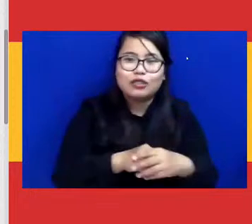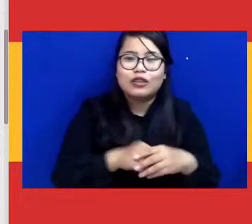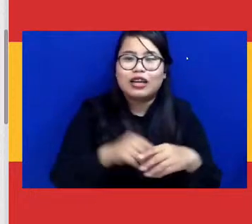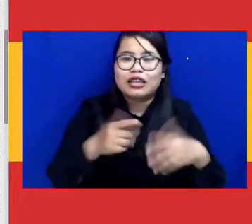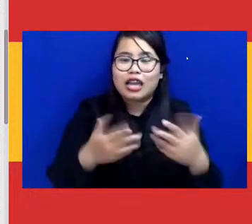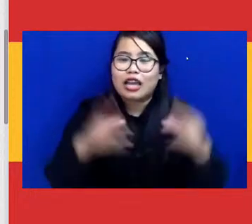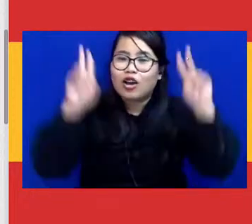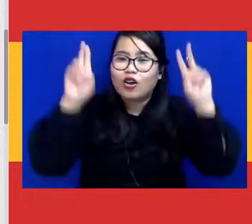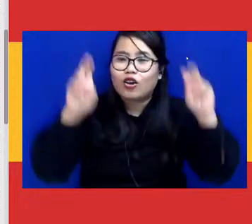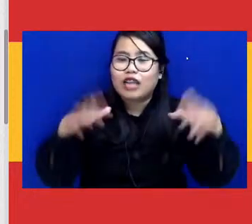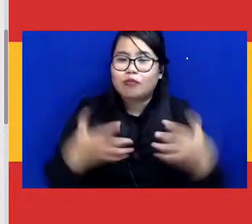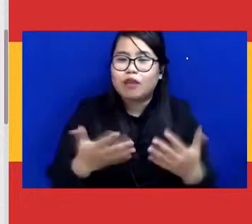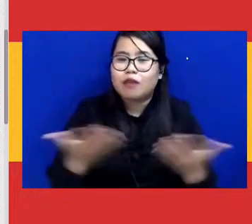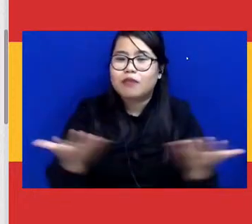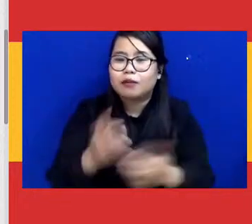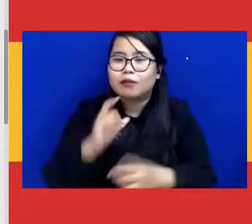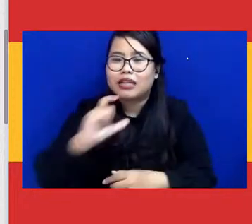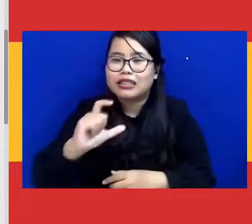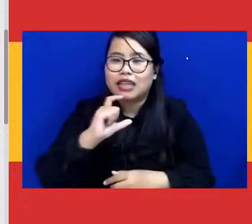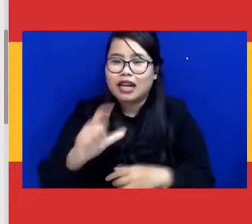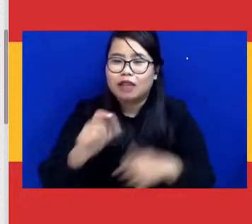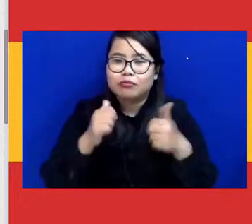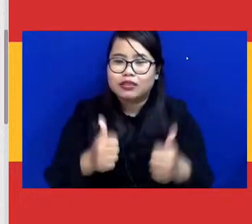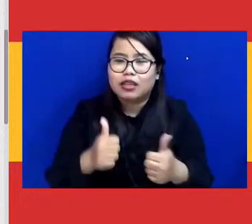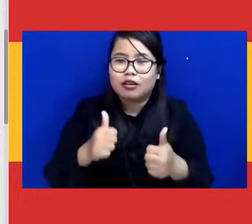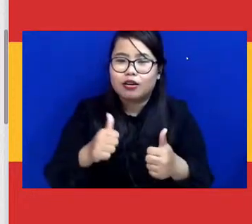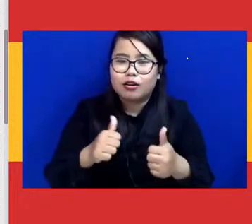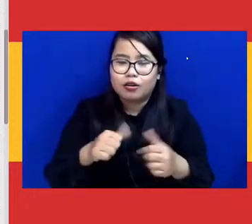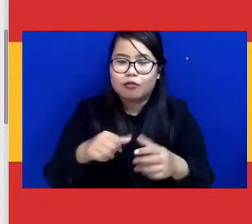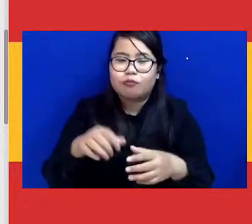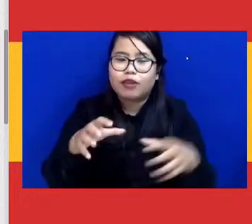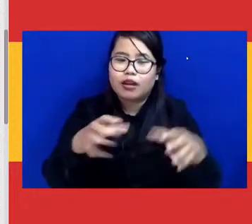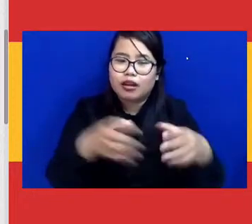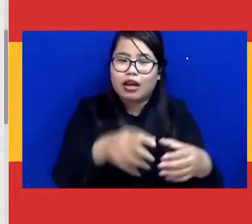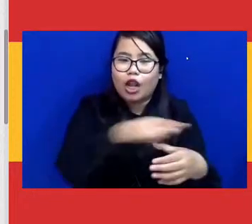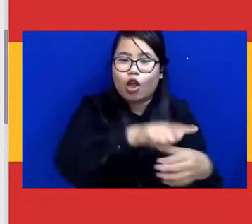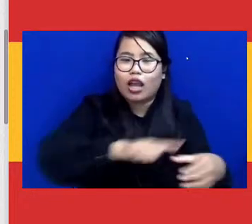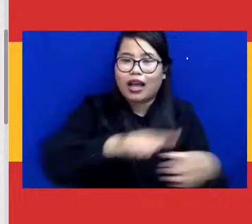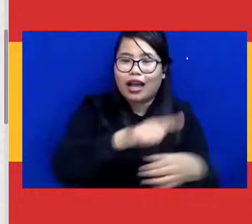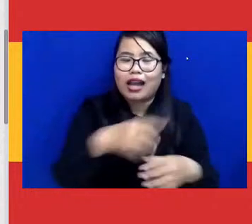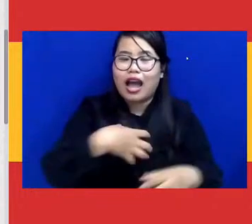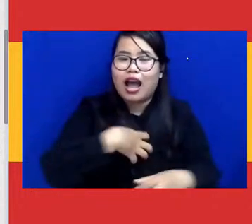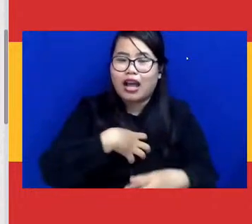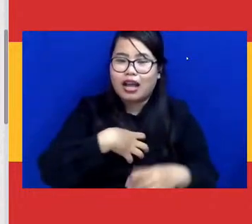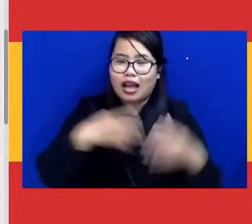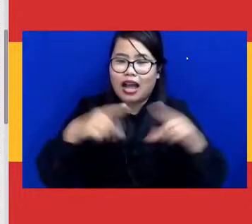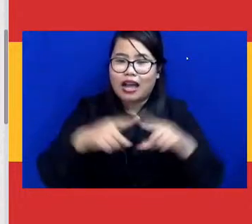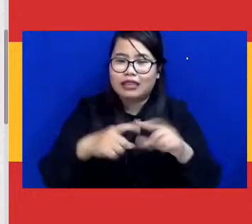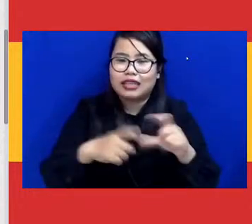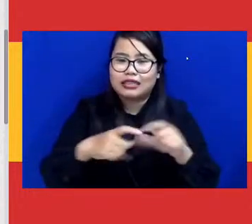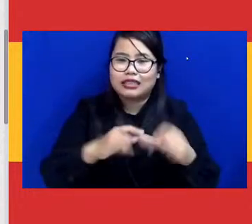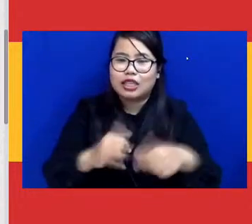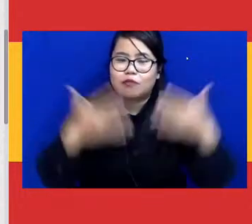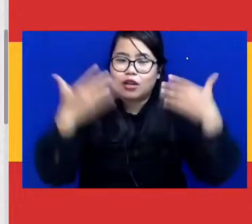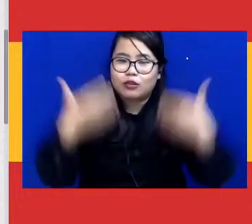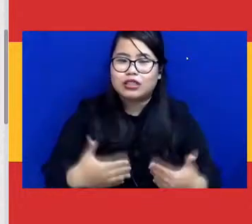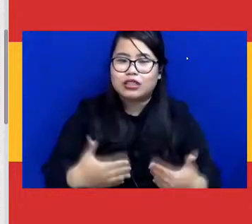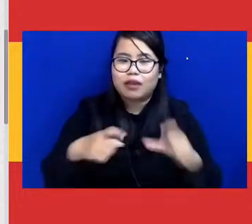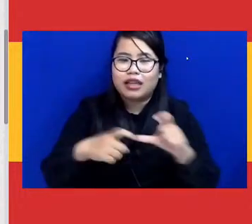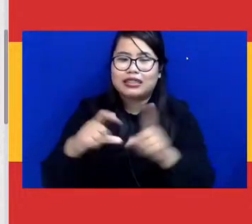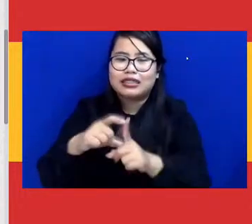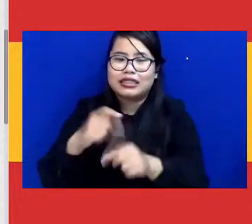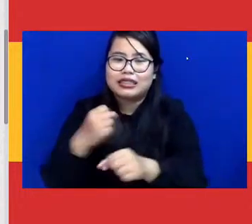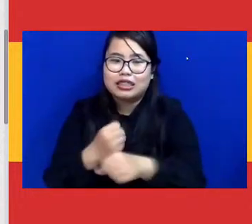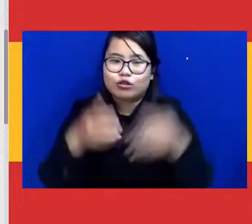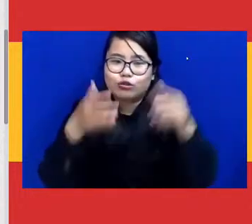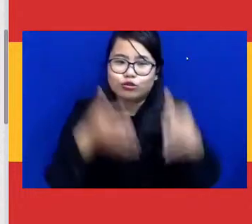konteks bagaimana caranya melokalkan hak-hak asasi manusia dan SDGs, terutama untuk